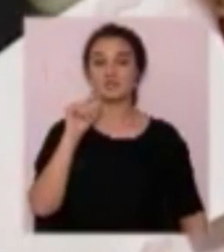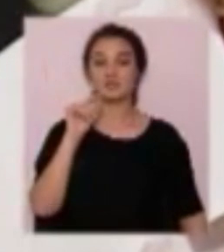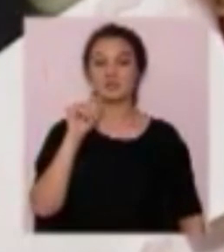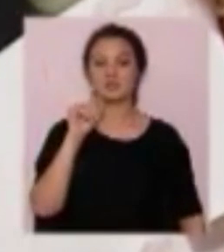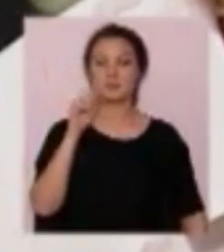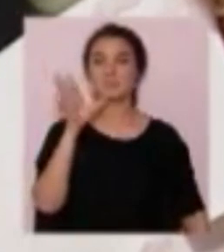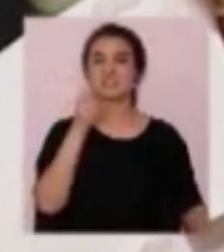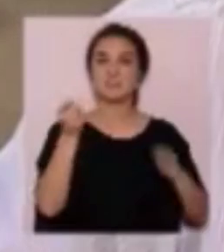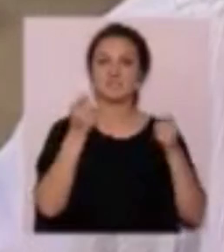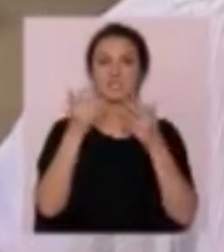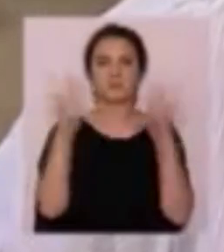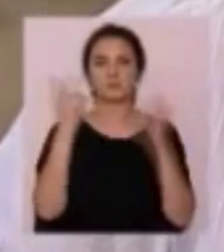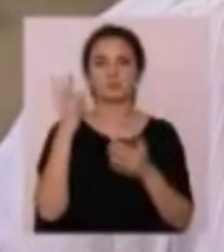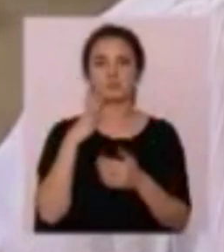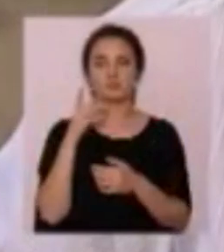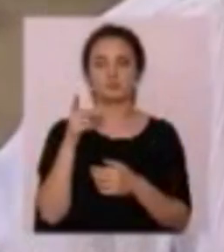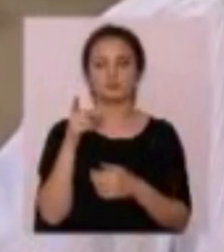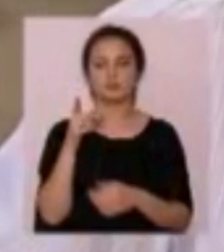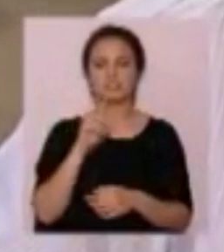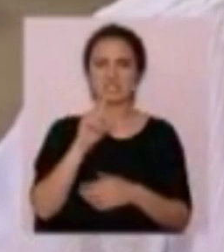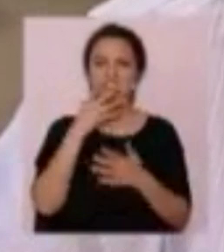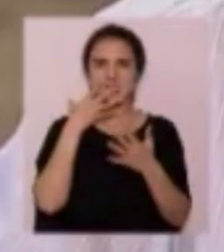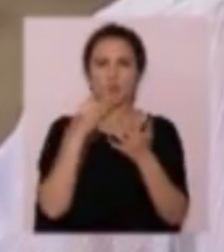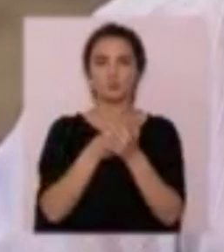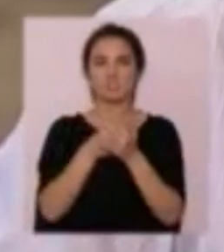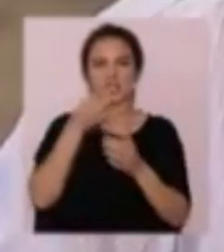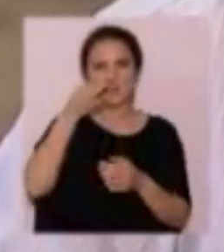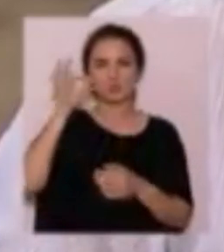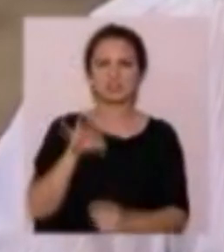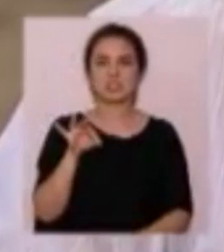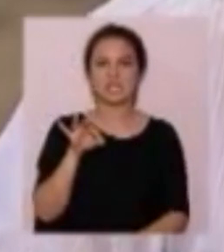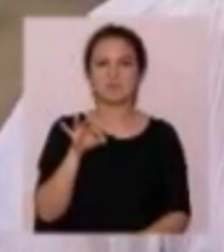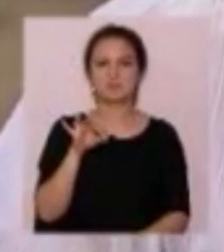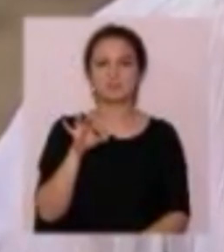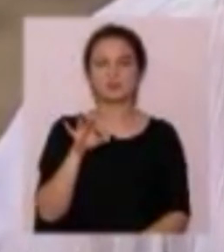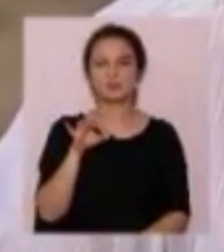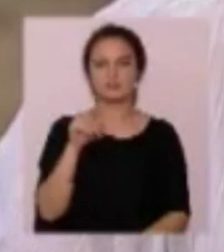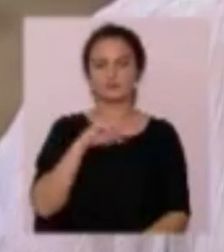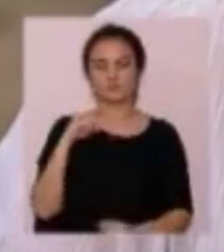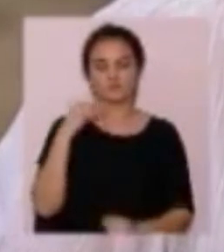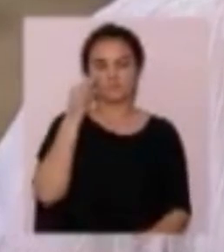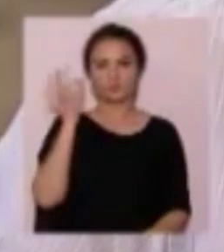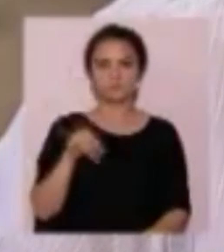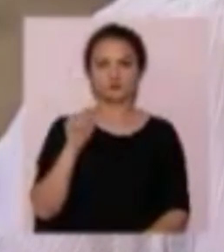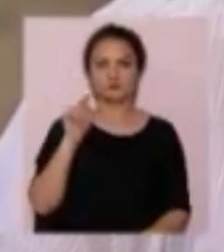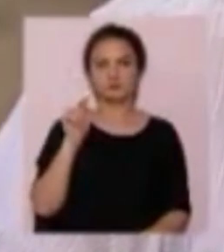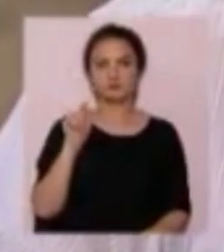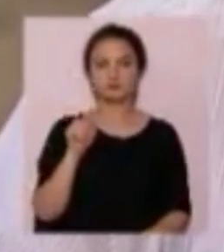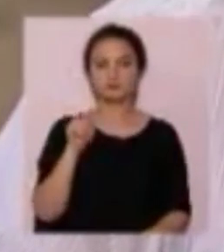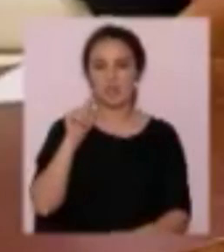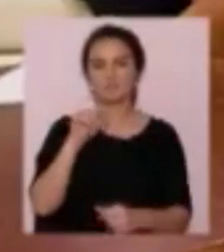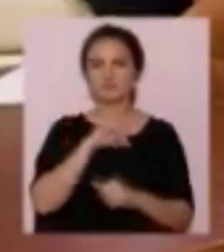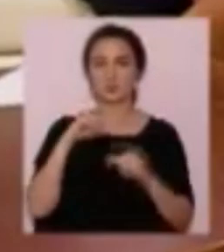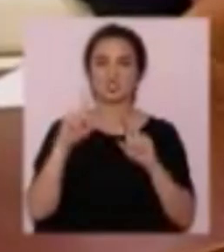მაინც სიფრთხილე გამოიჩინონ და რაღაც თავი საკუთარ გამოცდილებიდან გამომდინარე